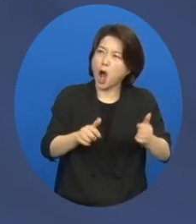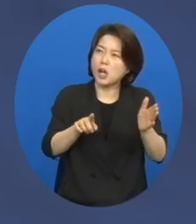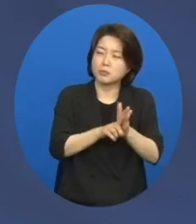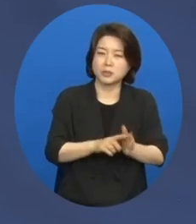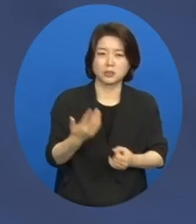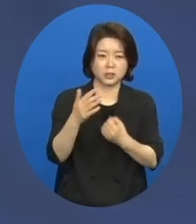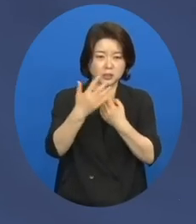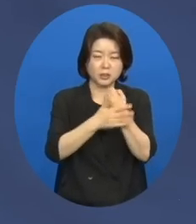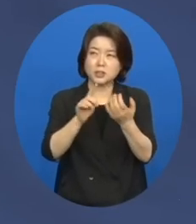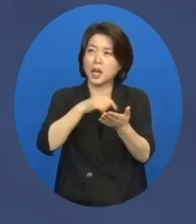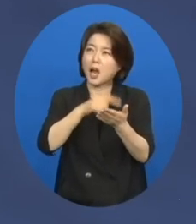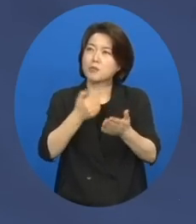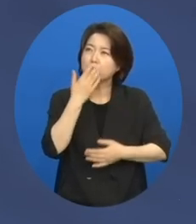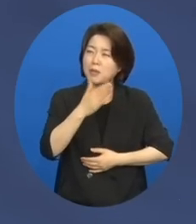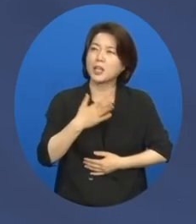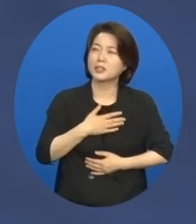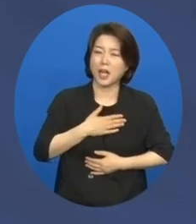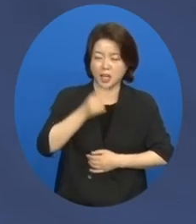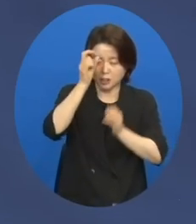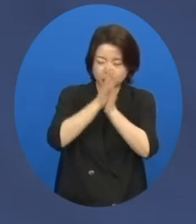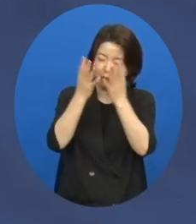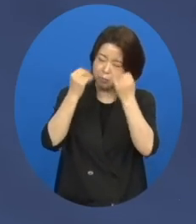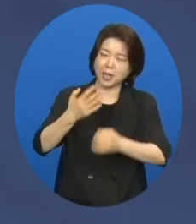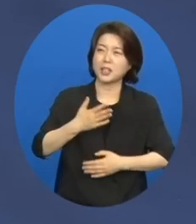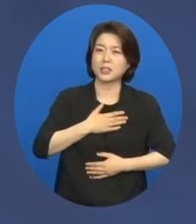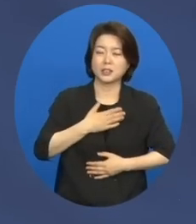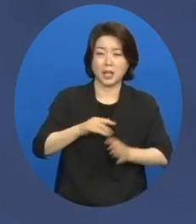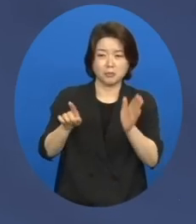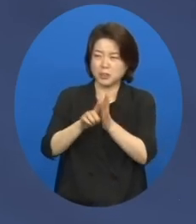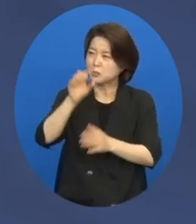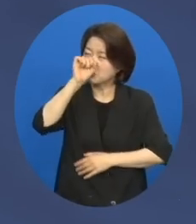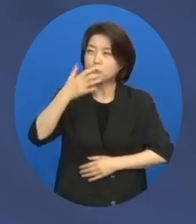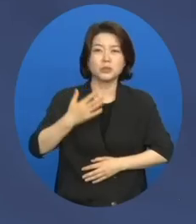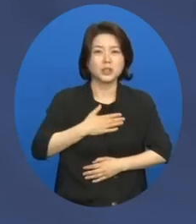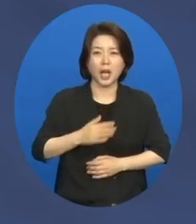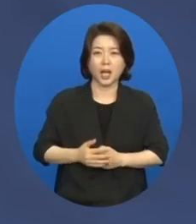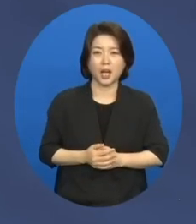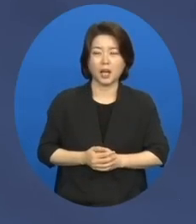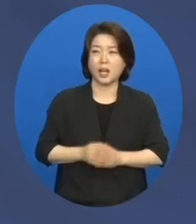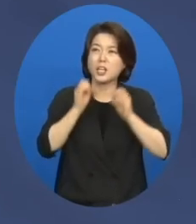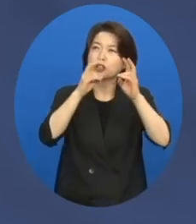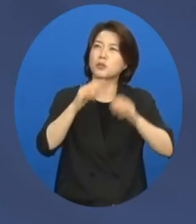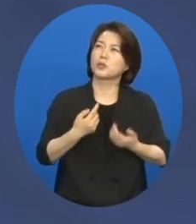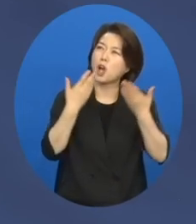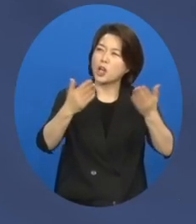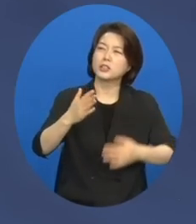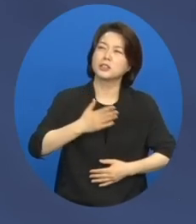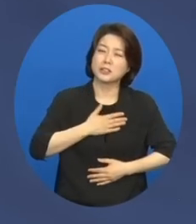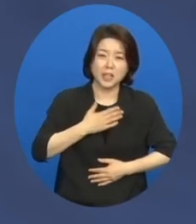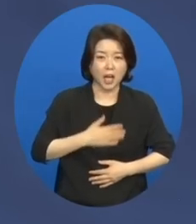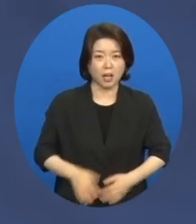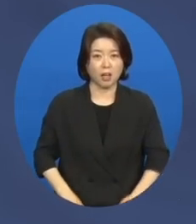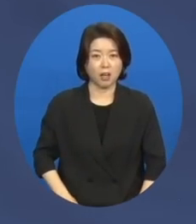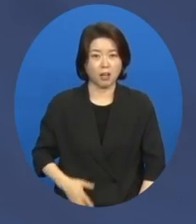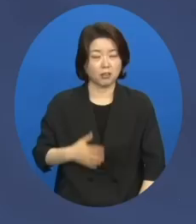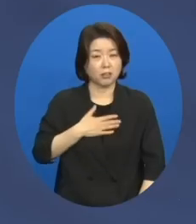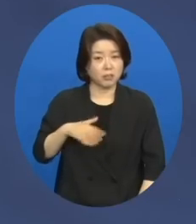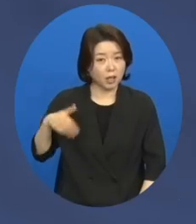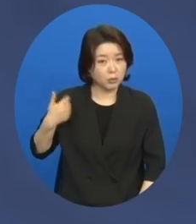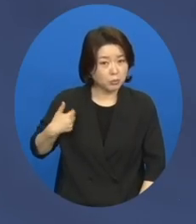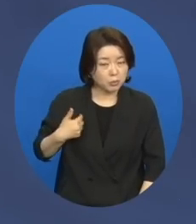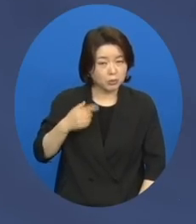갚을 줄 아는 나 기도 많이 하는 나 믿음 좋은 나 선교에 헌신한 나 어느 나도 모르게